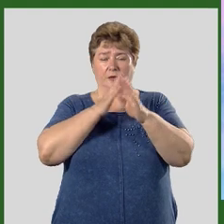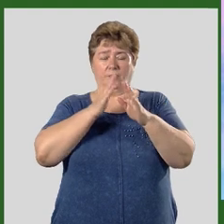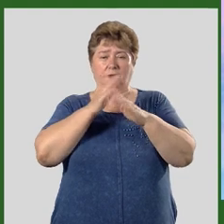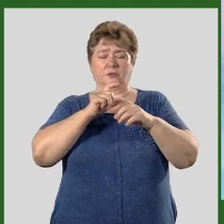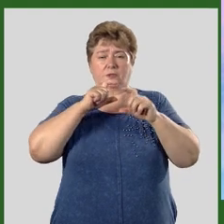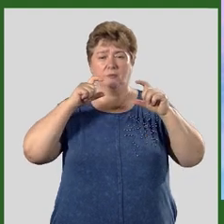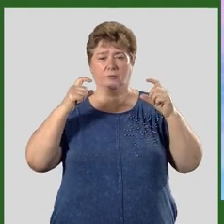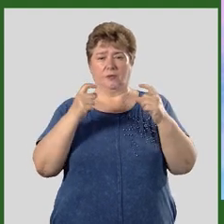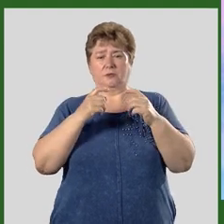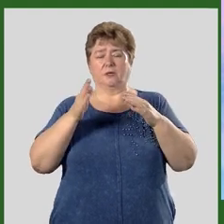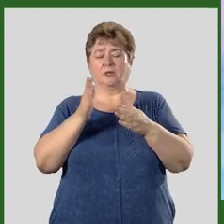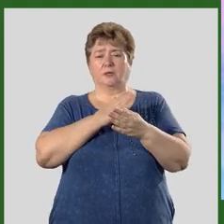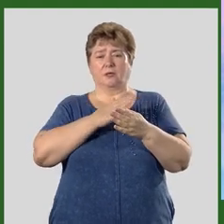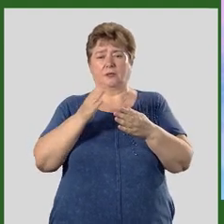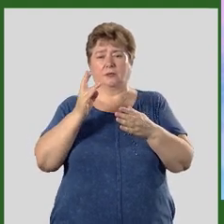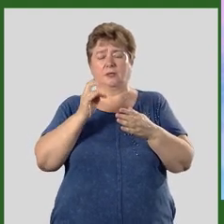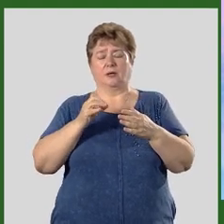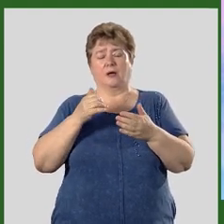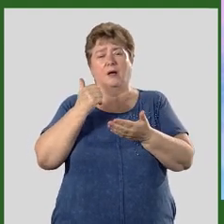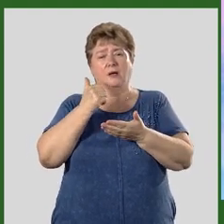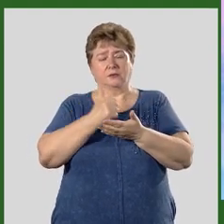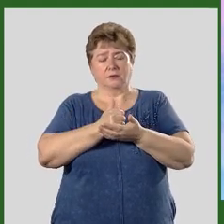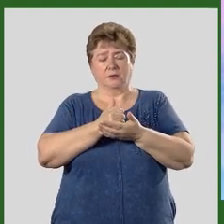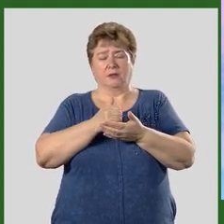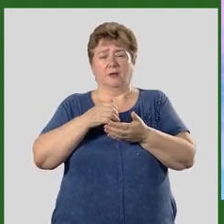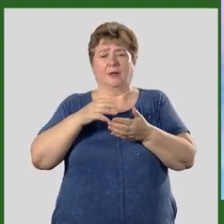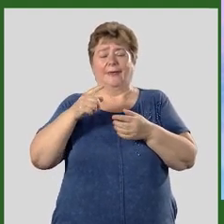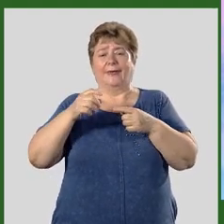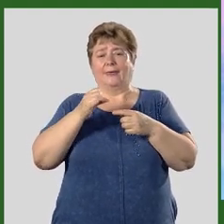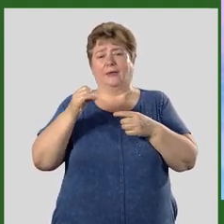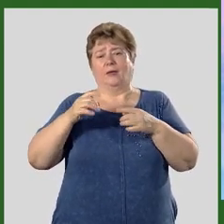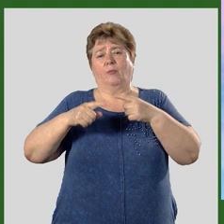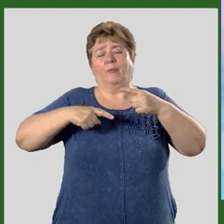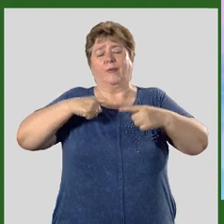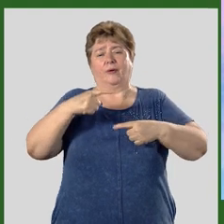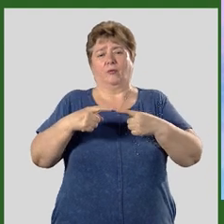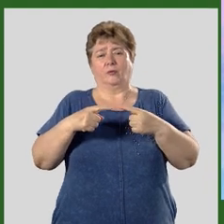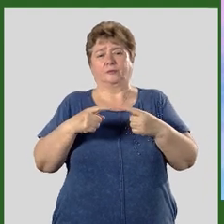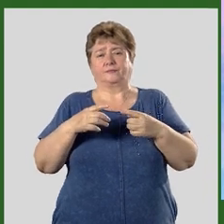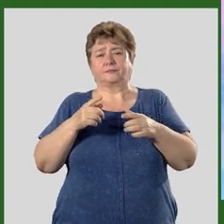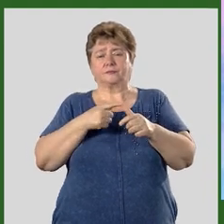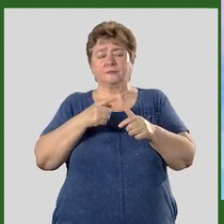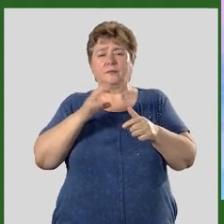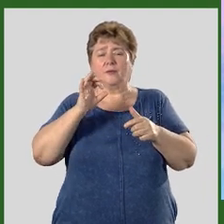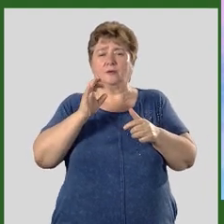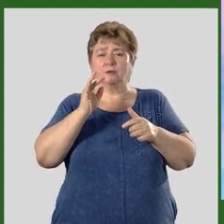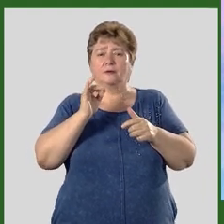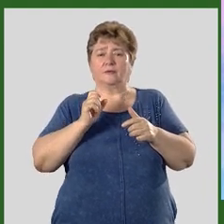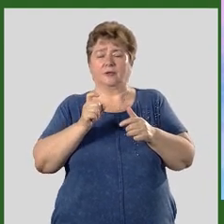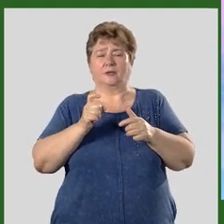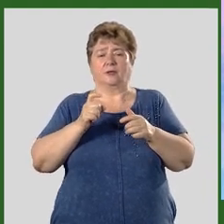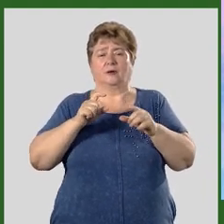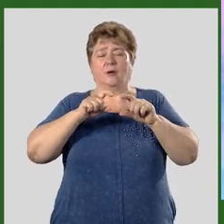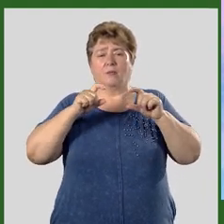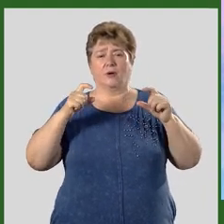Климатические пояса делятся на основные и переходные. Названия основных